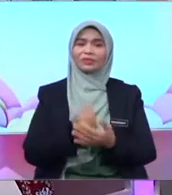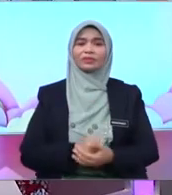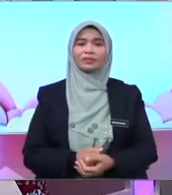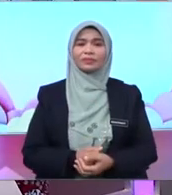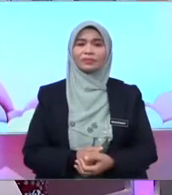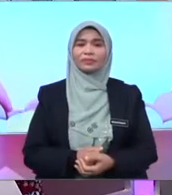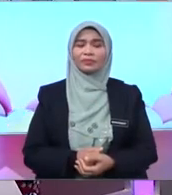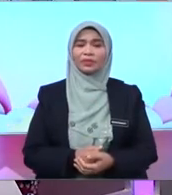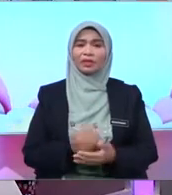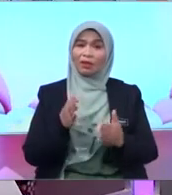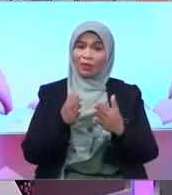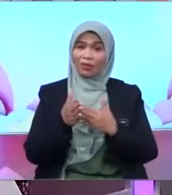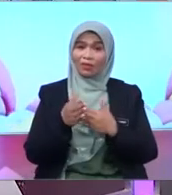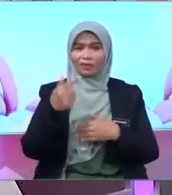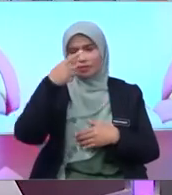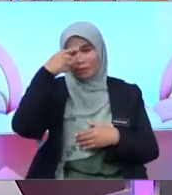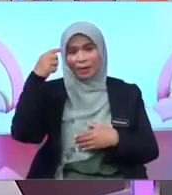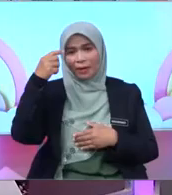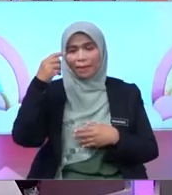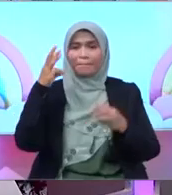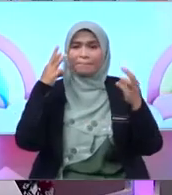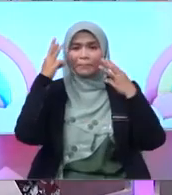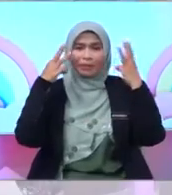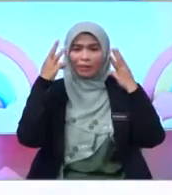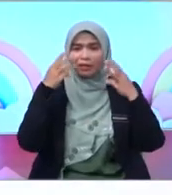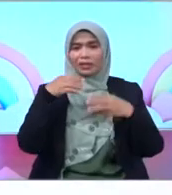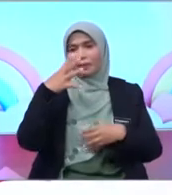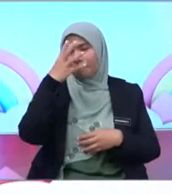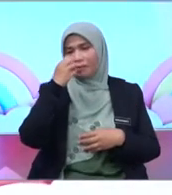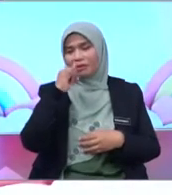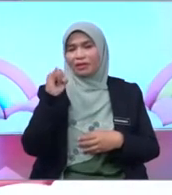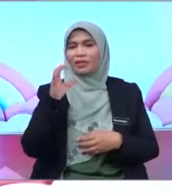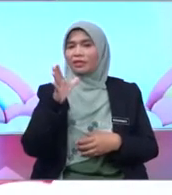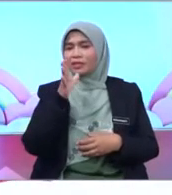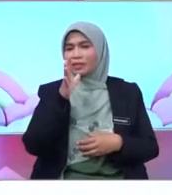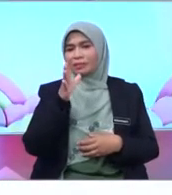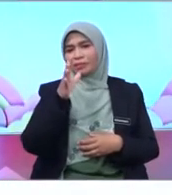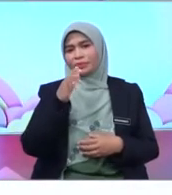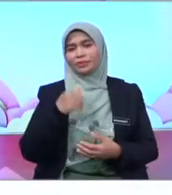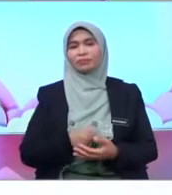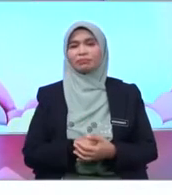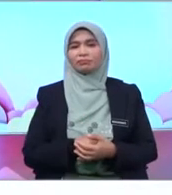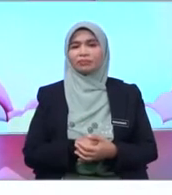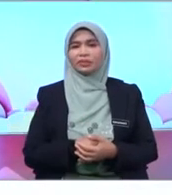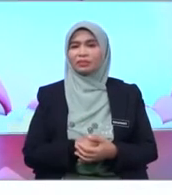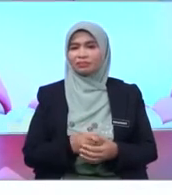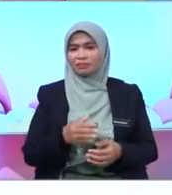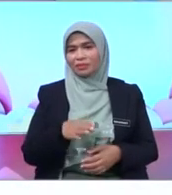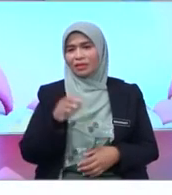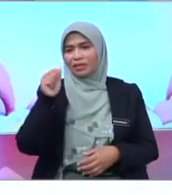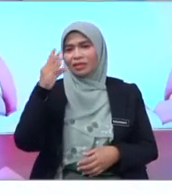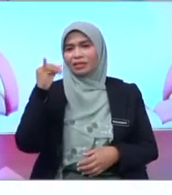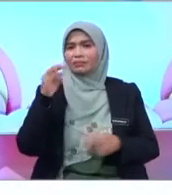oleh sebab bimbang dimarahi Ibu Adi telah meminta adik-adiknya merasakan kejadian tersebut walaubagaimanapun